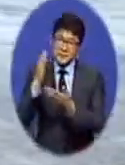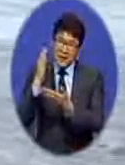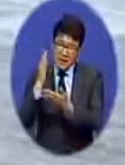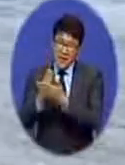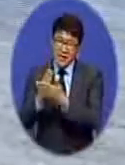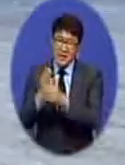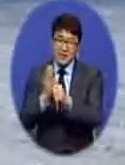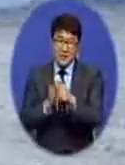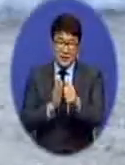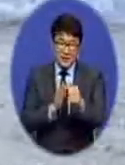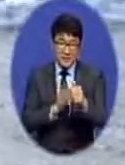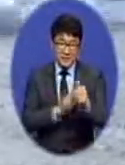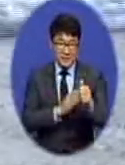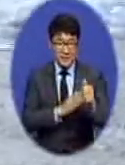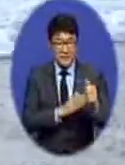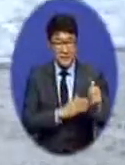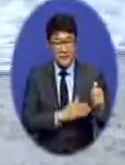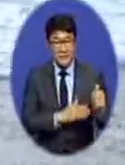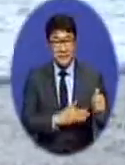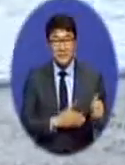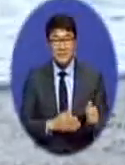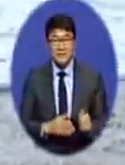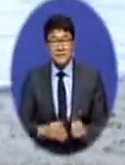묻지를 마라